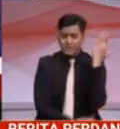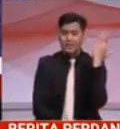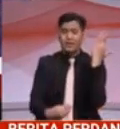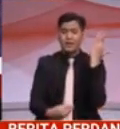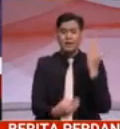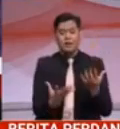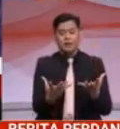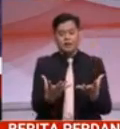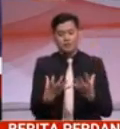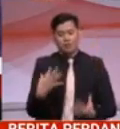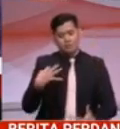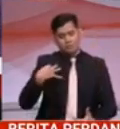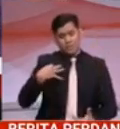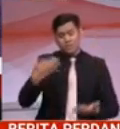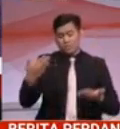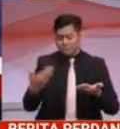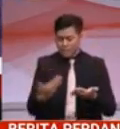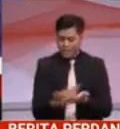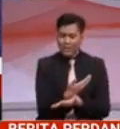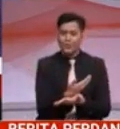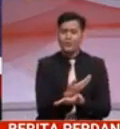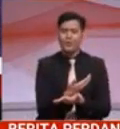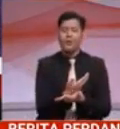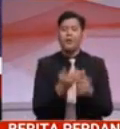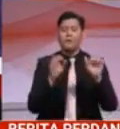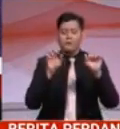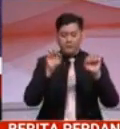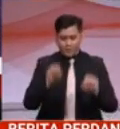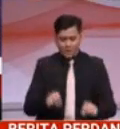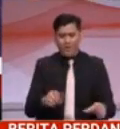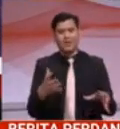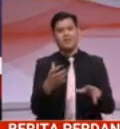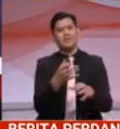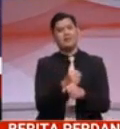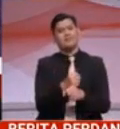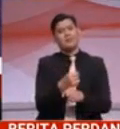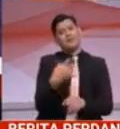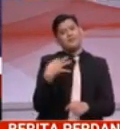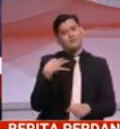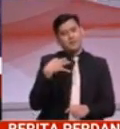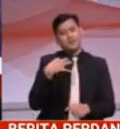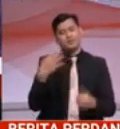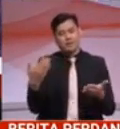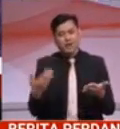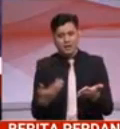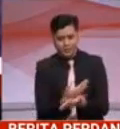mendapat pakaian baru, memang memperolehi pakaian-pakaian betul ini